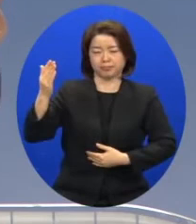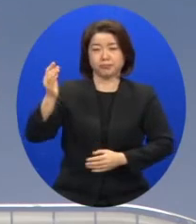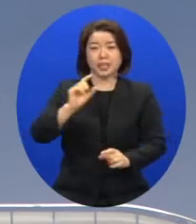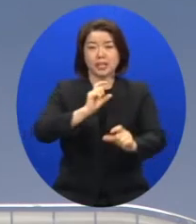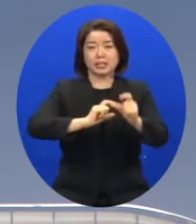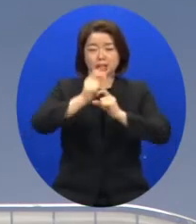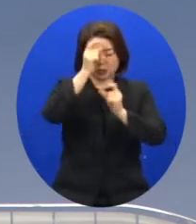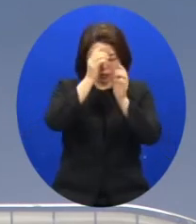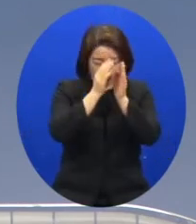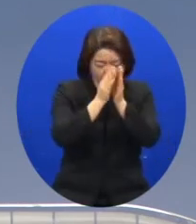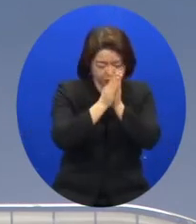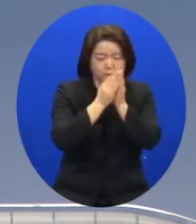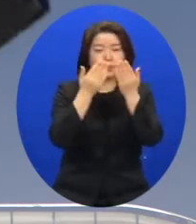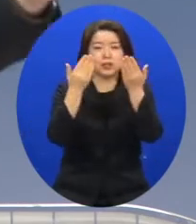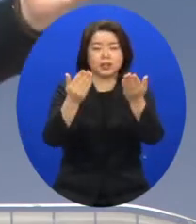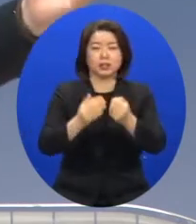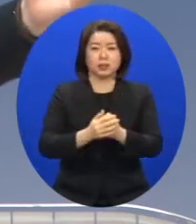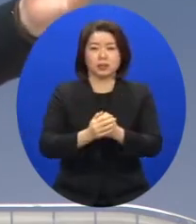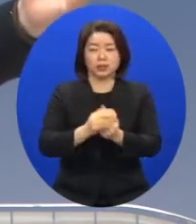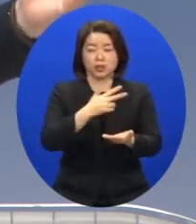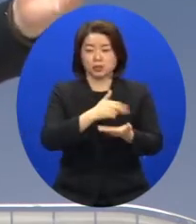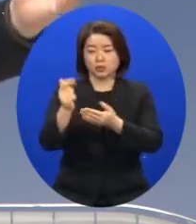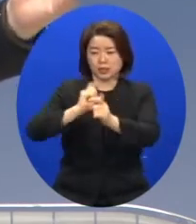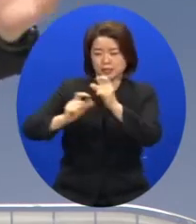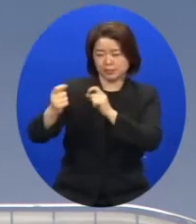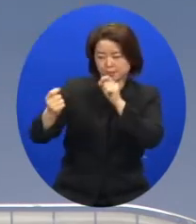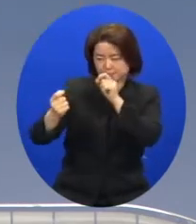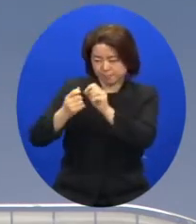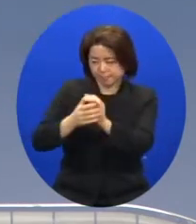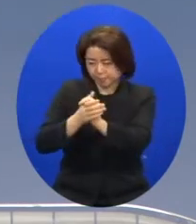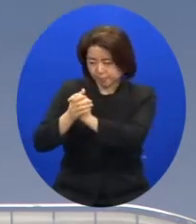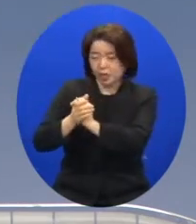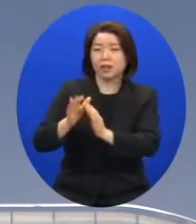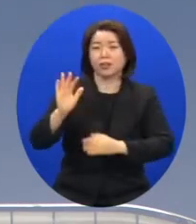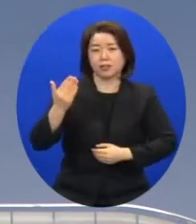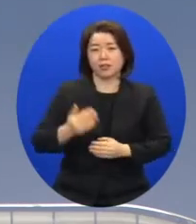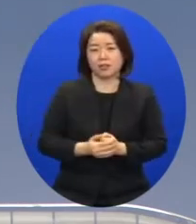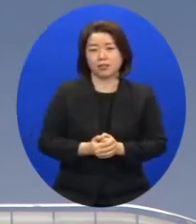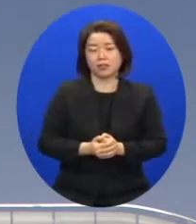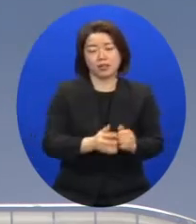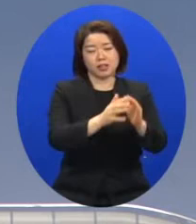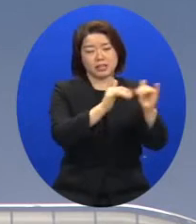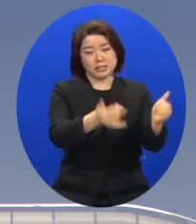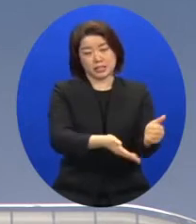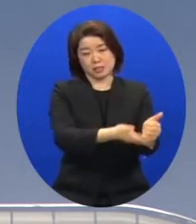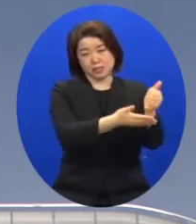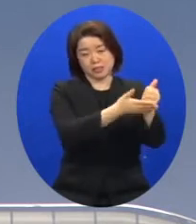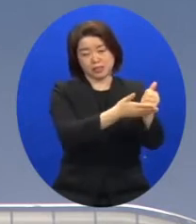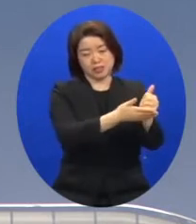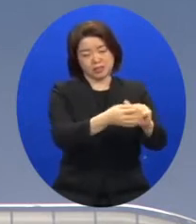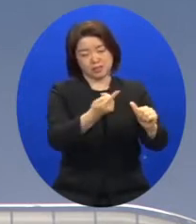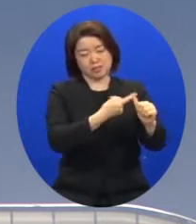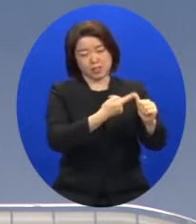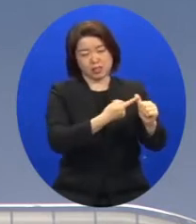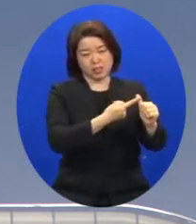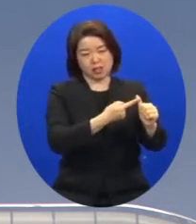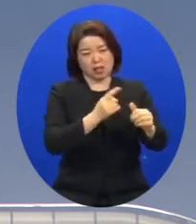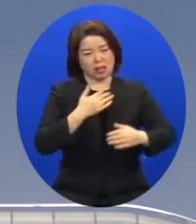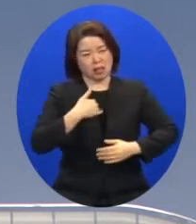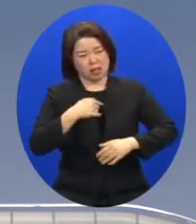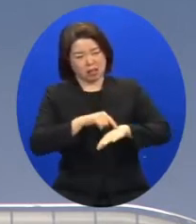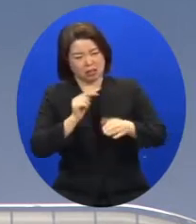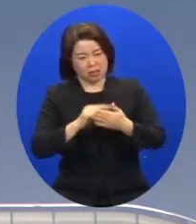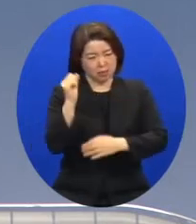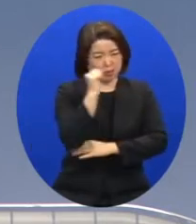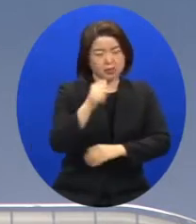그리고 주님께 더 가까워지게 되더라 사람의 칭찬과 비난의 옆면 알 게 아니구나 하는 걸